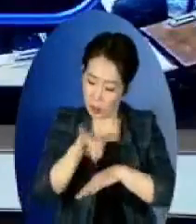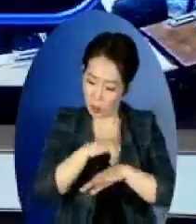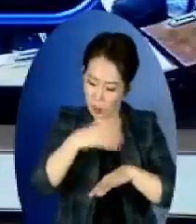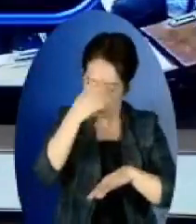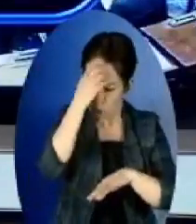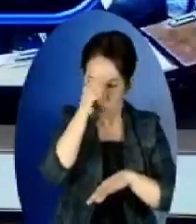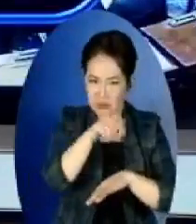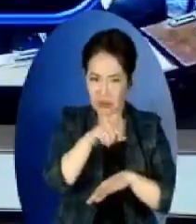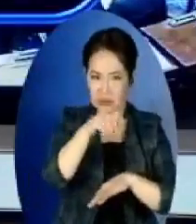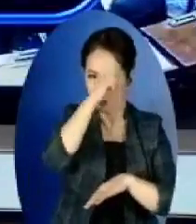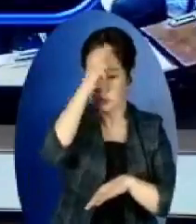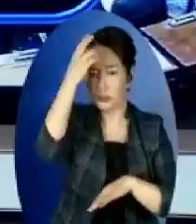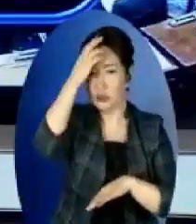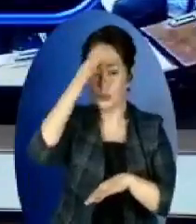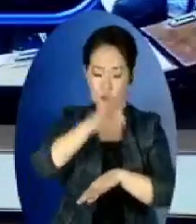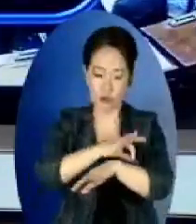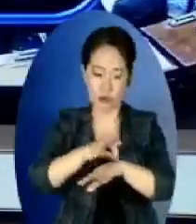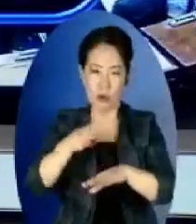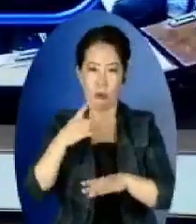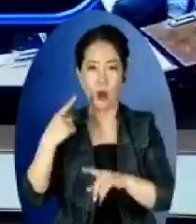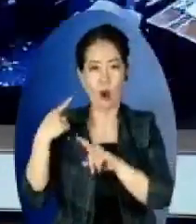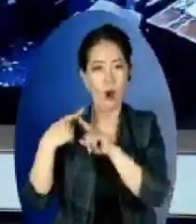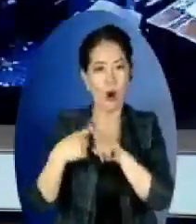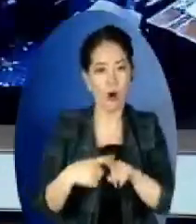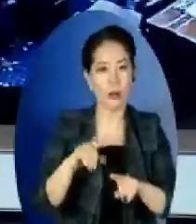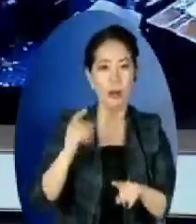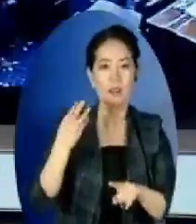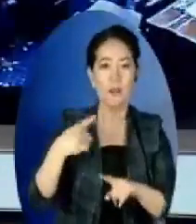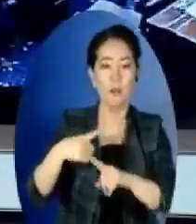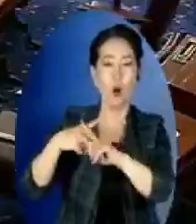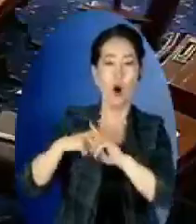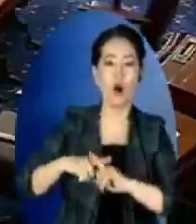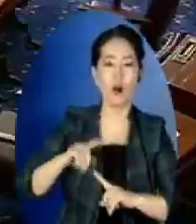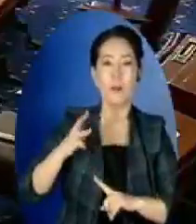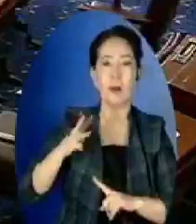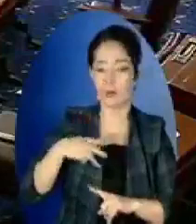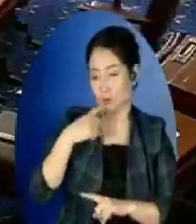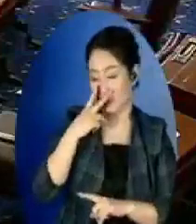орны тэргүүнийг энэ тогтоолын төсөлд хориг тавих болов уу гэж ингэж харж байна.